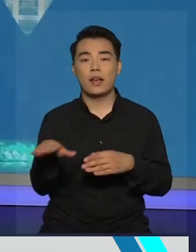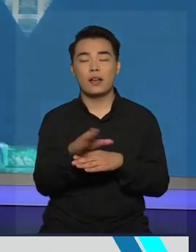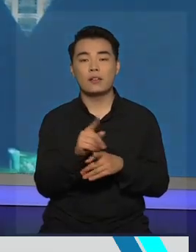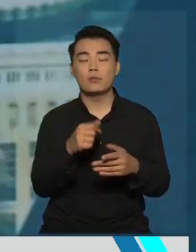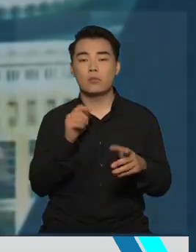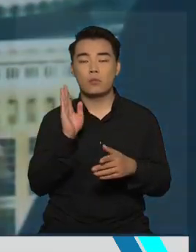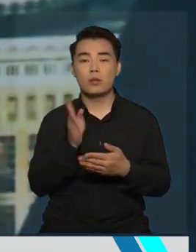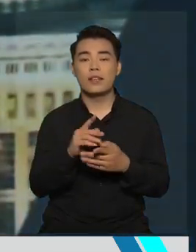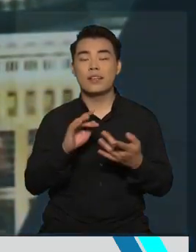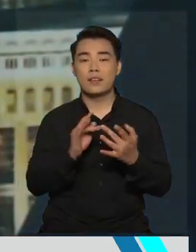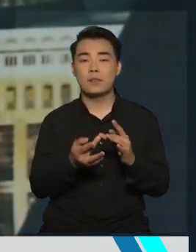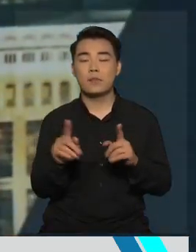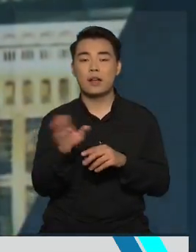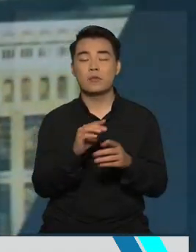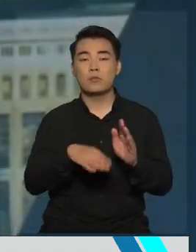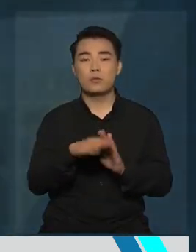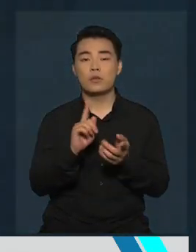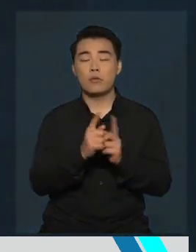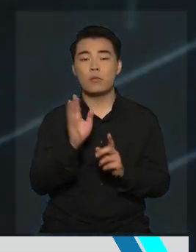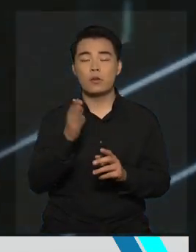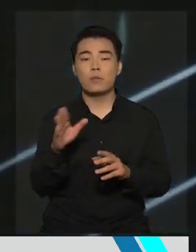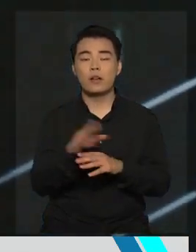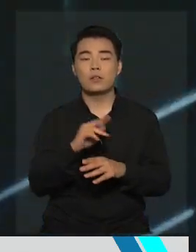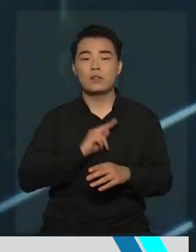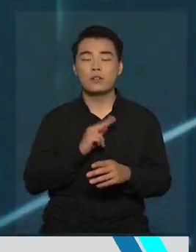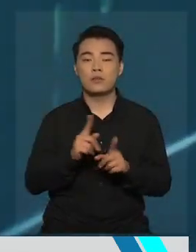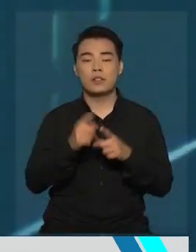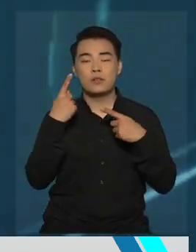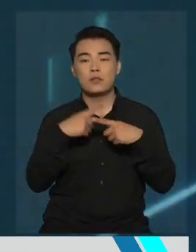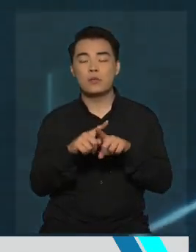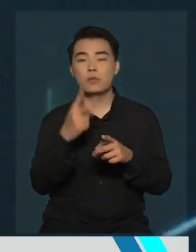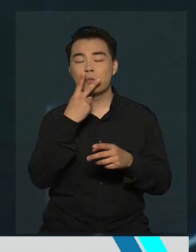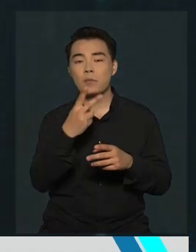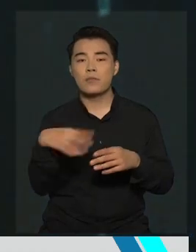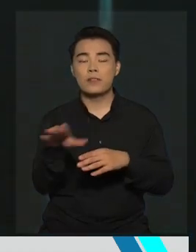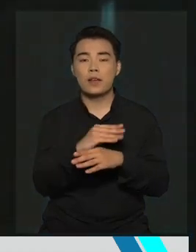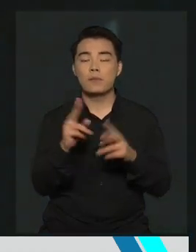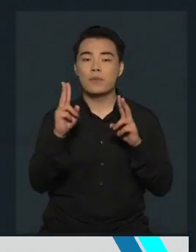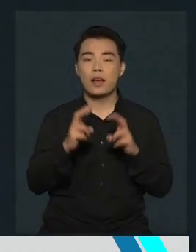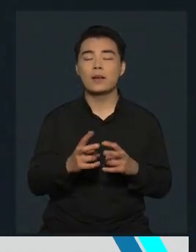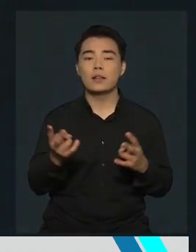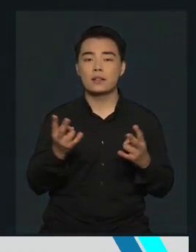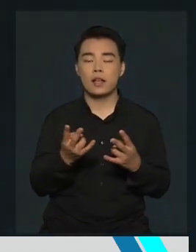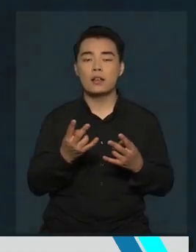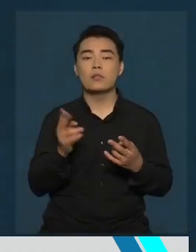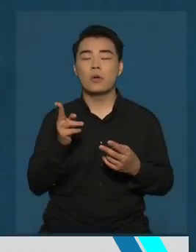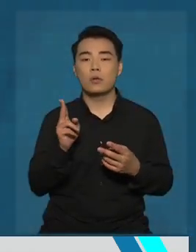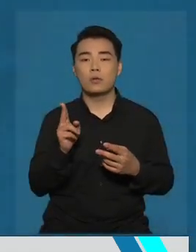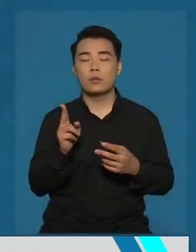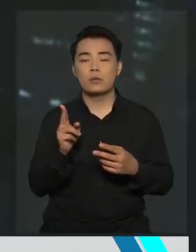будет оцифрована, любой процесс будет оцифрован, нужно провести его реинжиниринг, то есть пересмотреть все процессы, которые,